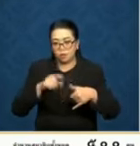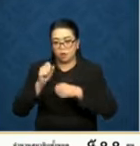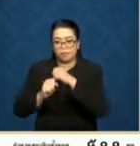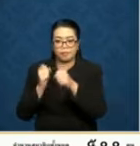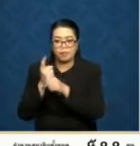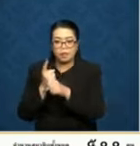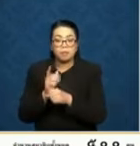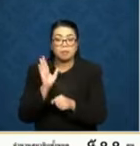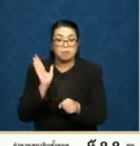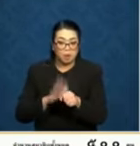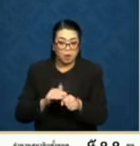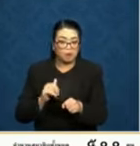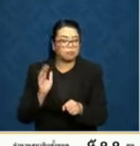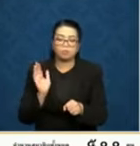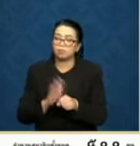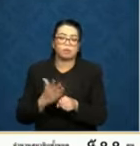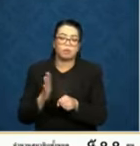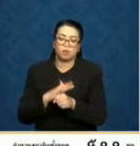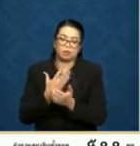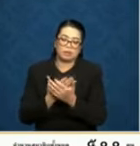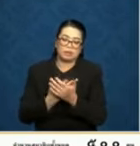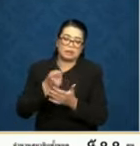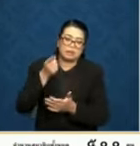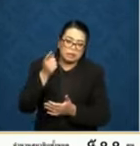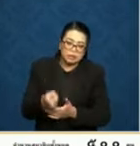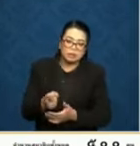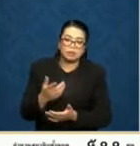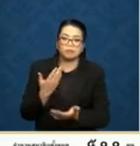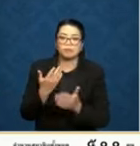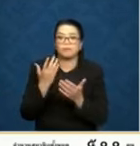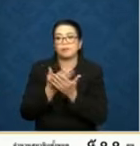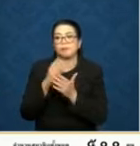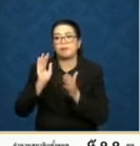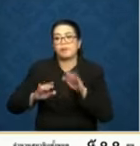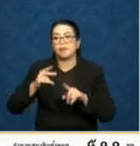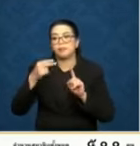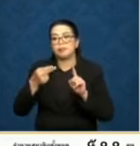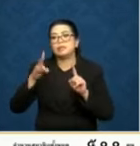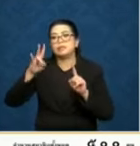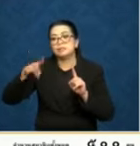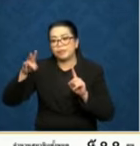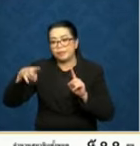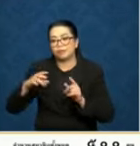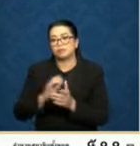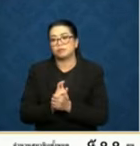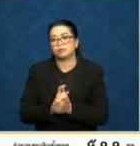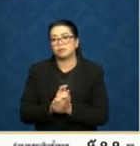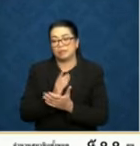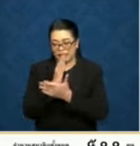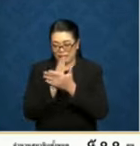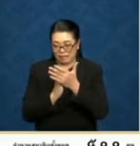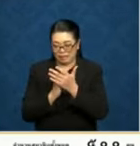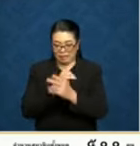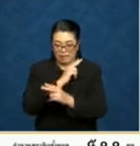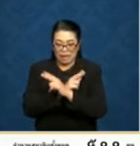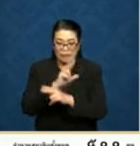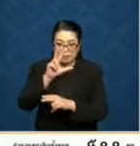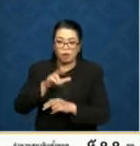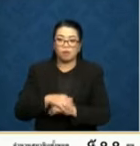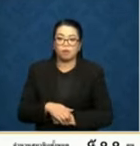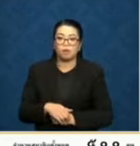แต่มไมพอครับคาใช้จ่ายจริที่เกิดขึ้นอยู่ที่ประมาณ 10,000 rmต่างกันเกิบสามเทาตัว